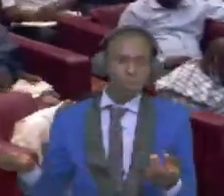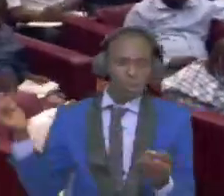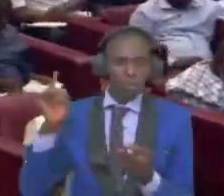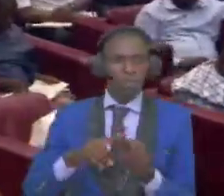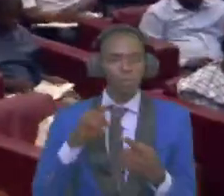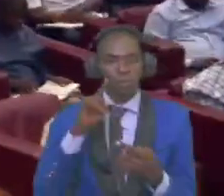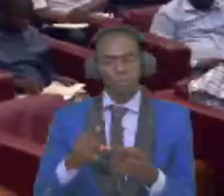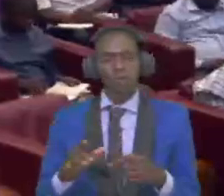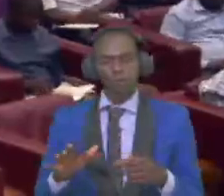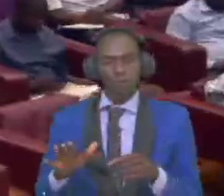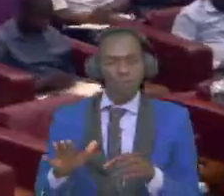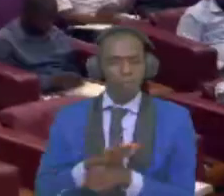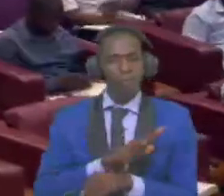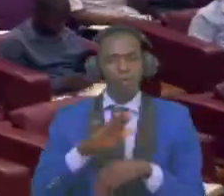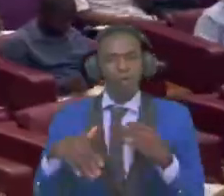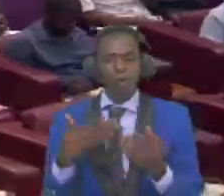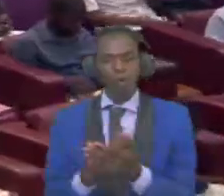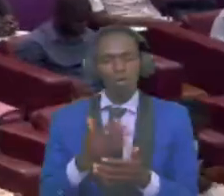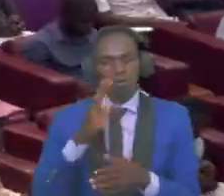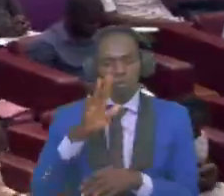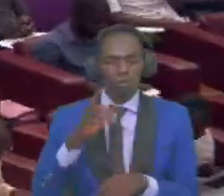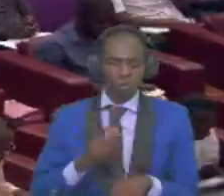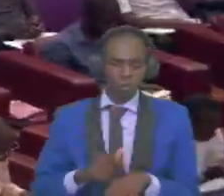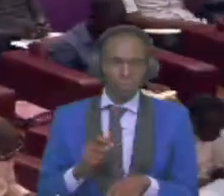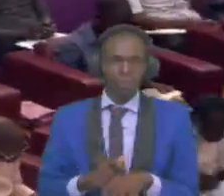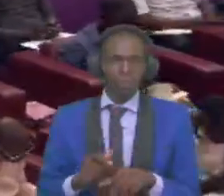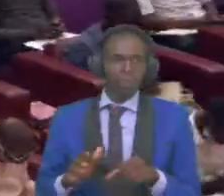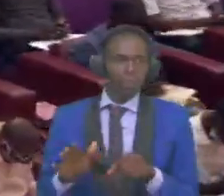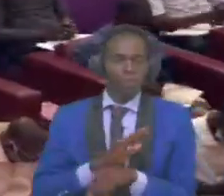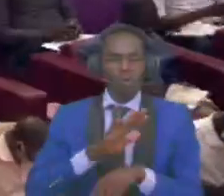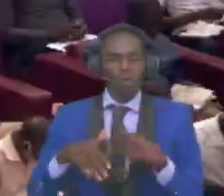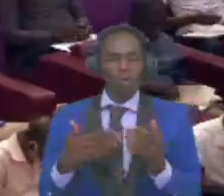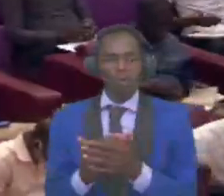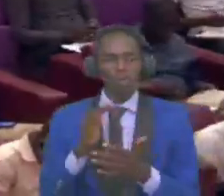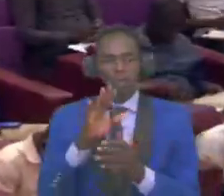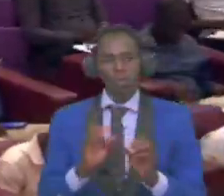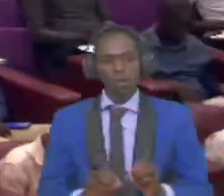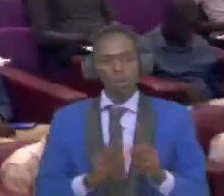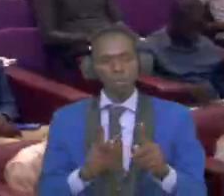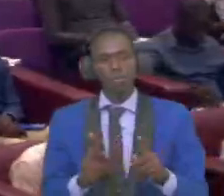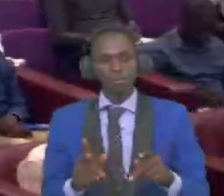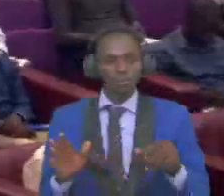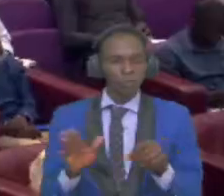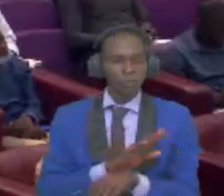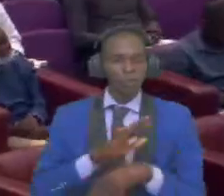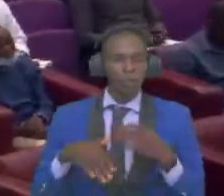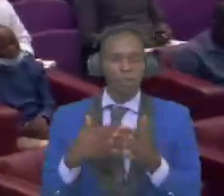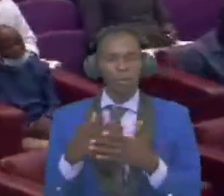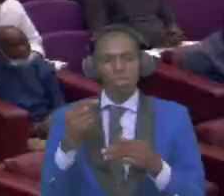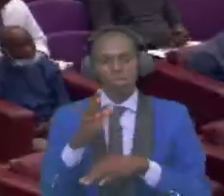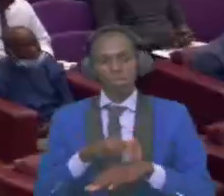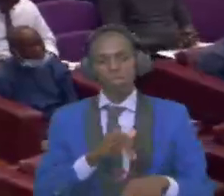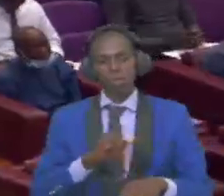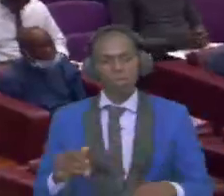remplir angoisse peut tu mettes tente en tout 16 opportunités en moi je poursuis